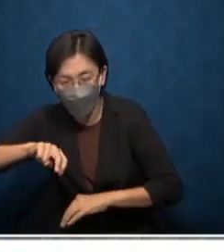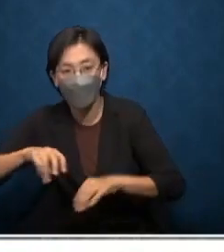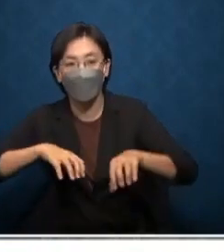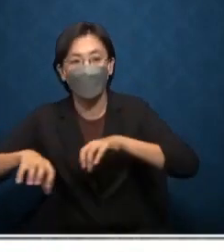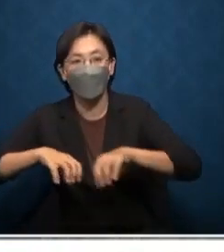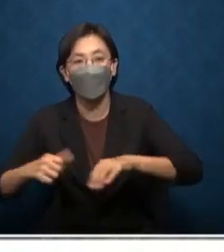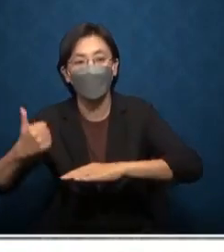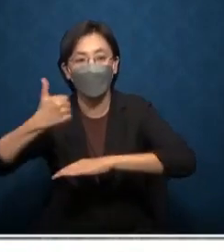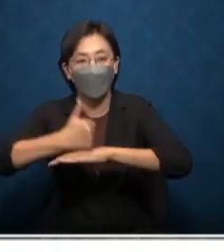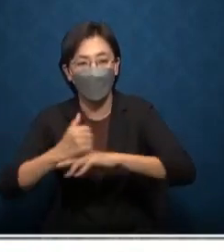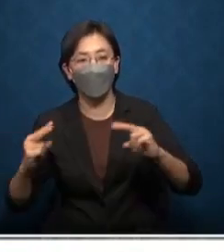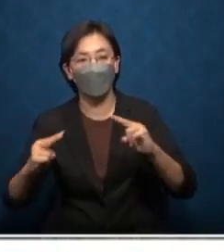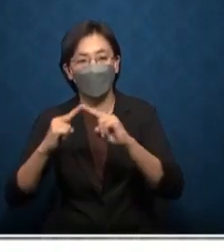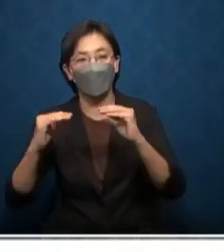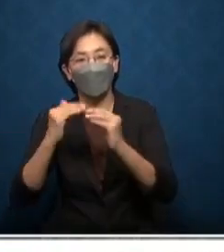งยุธิธรรม